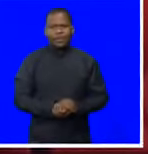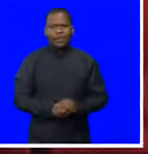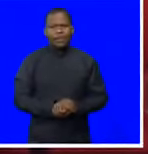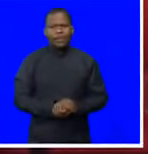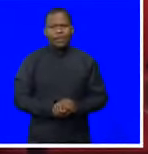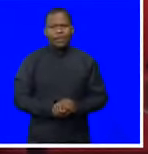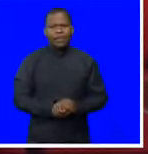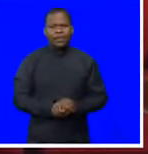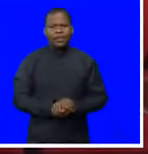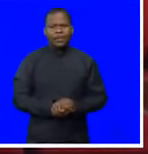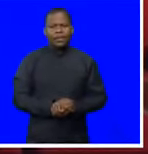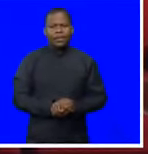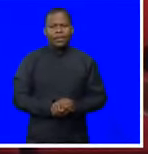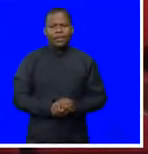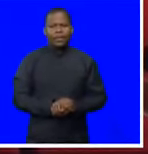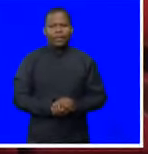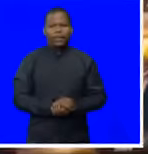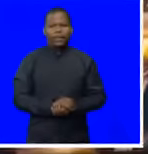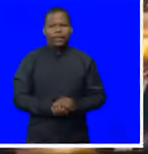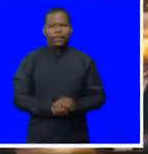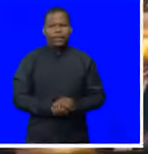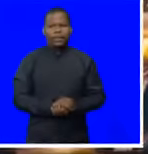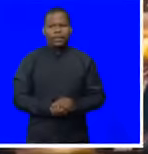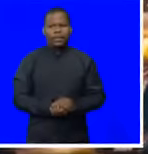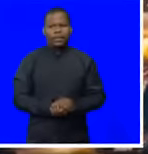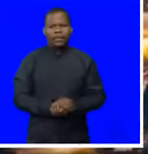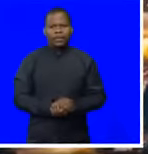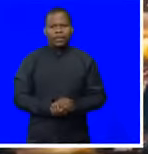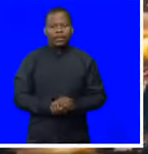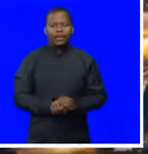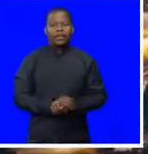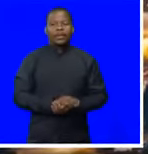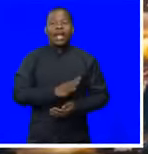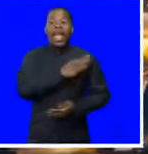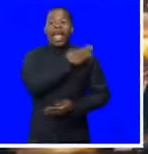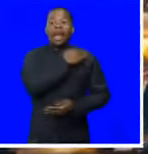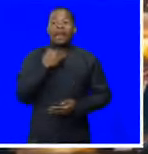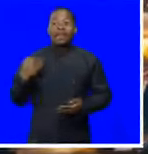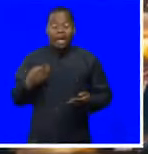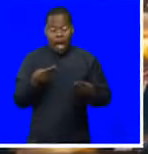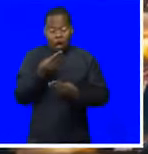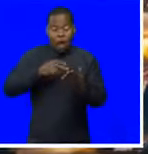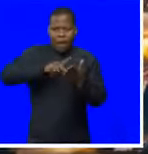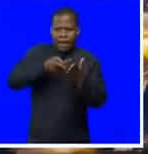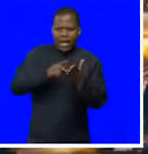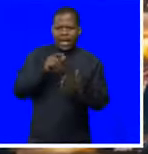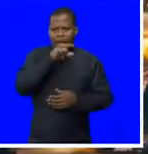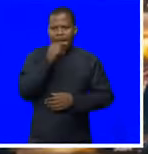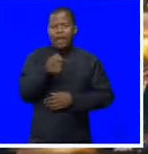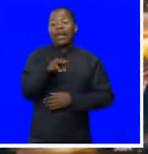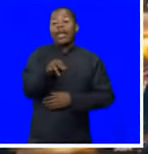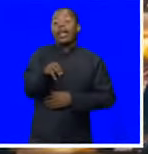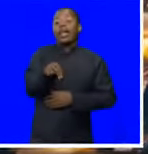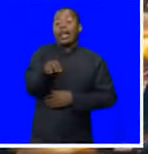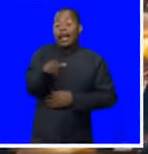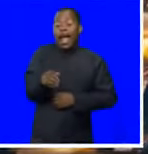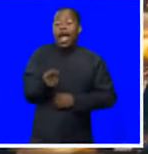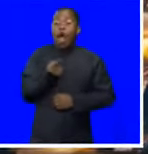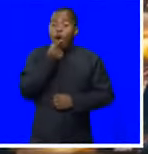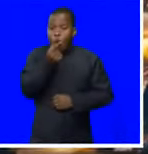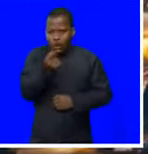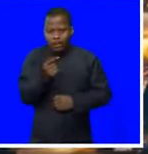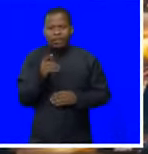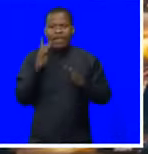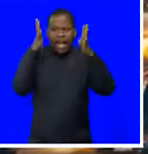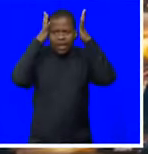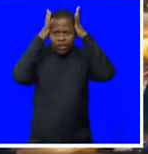samkelisiwe khoza namuzi mkhonta eParliament. Indvuna eltiko letokuhlela umnotho nentuthuko dokotela Tambo Gina itsike